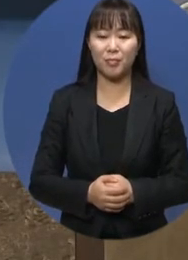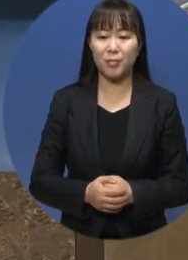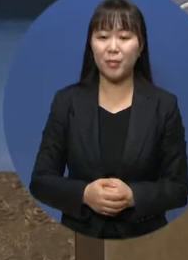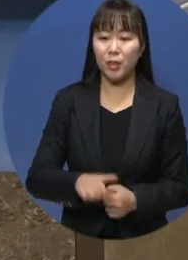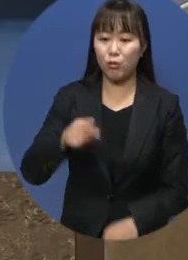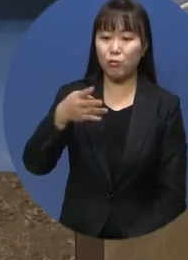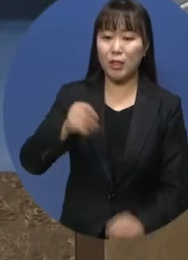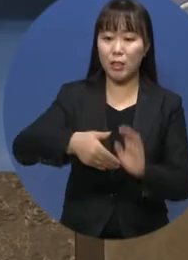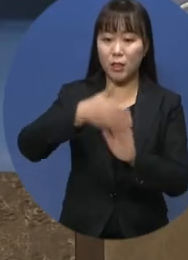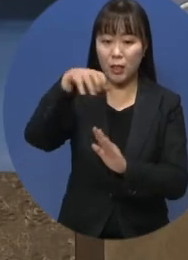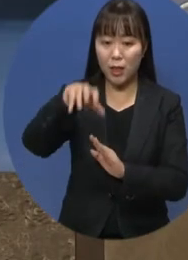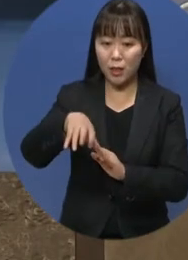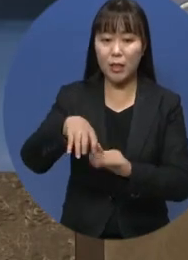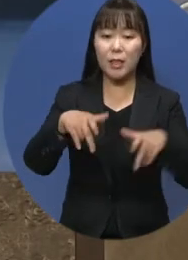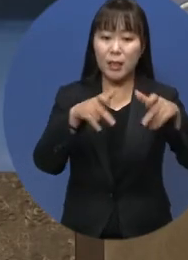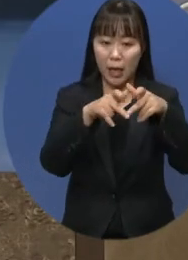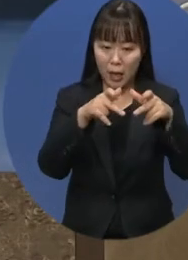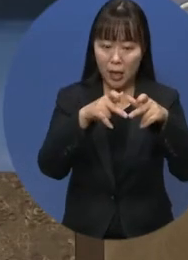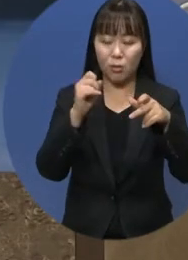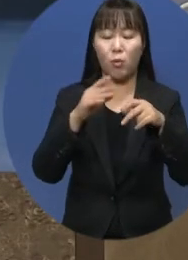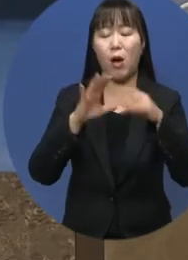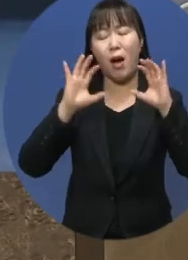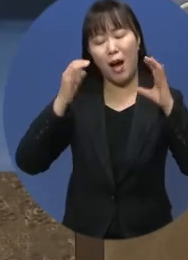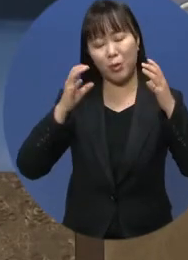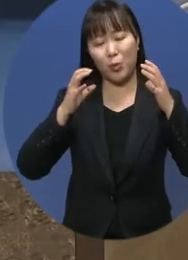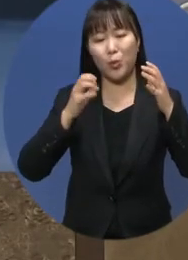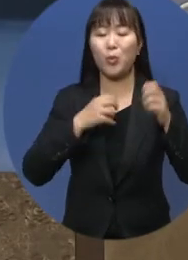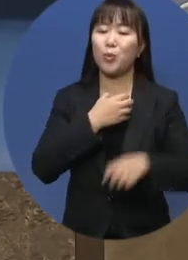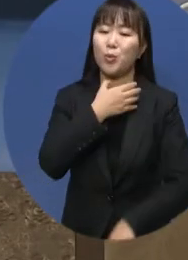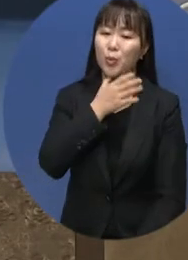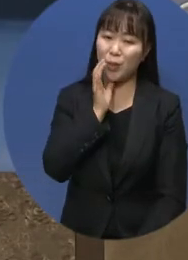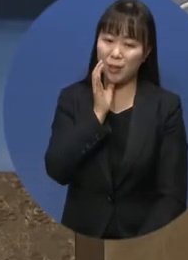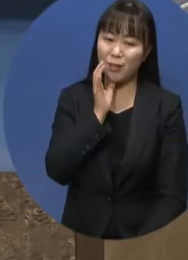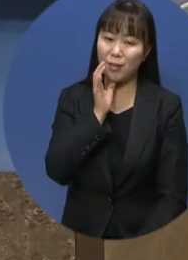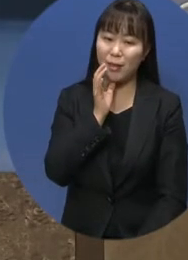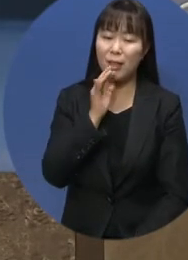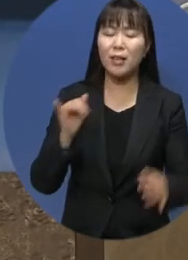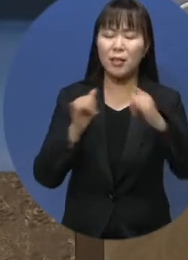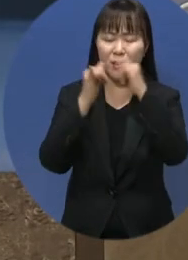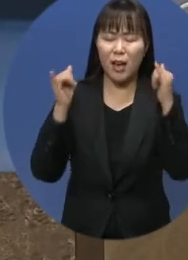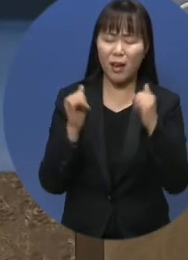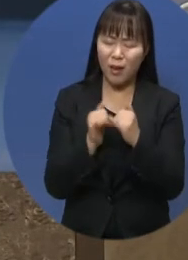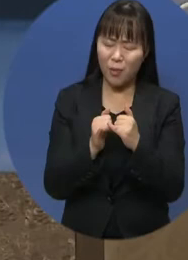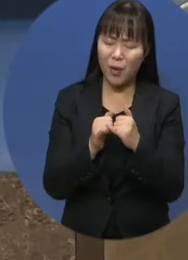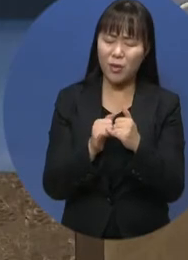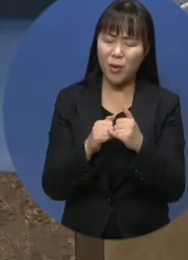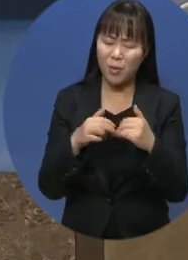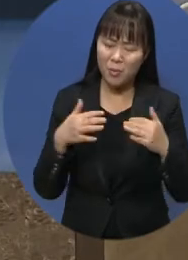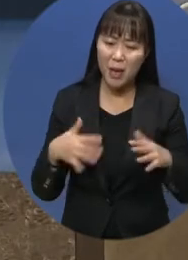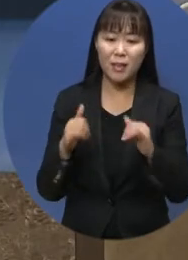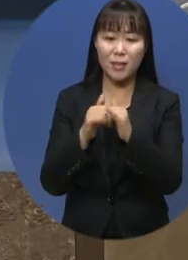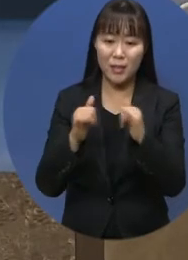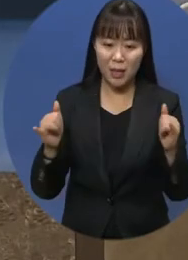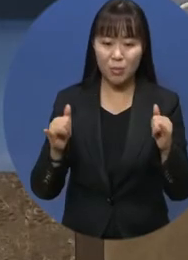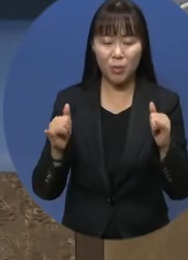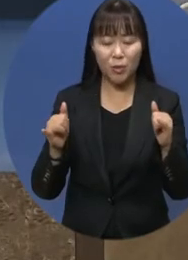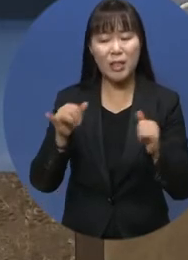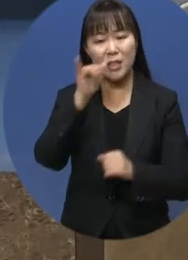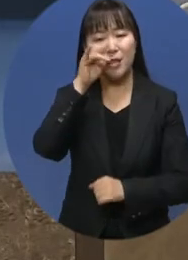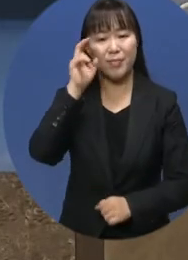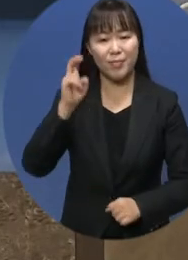구리시에 는 장애인 일하던 질도 뭐 아동과 노인 등 이런 사회 최악의 층 분들도 계실 것